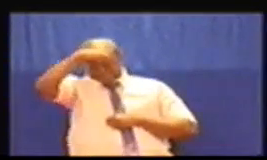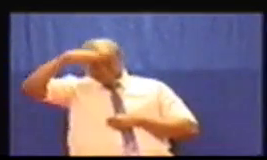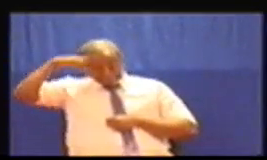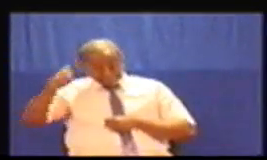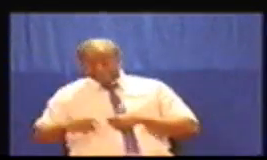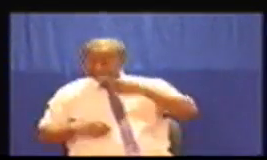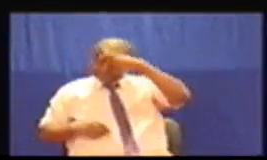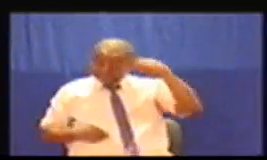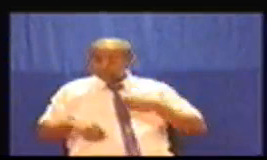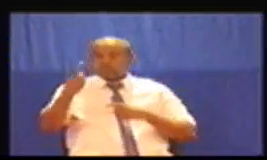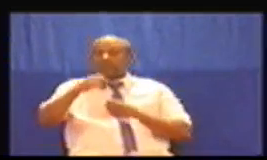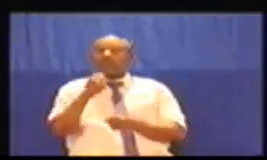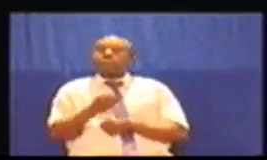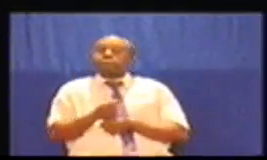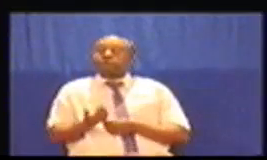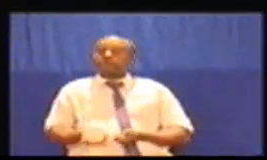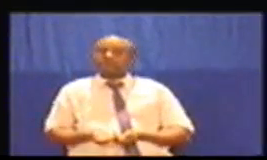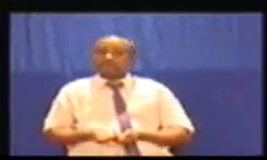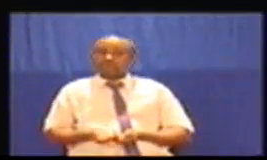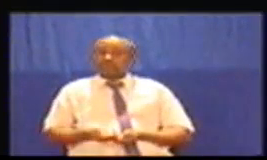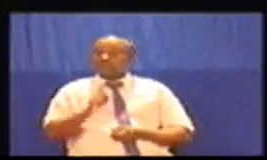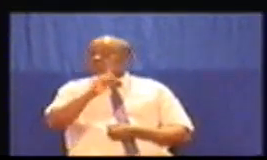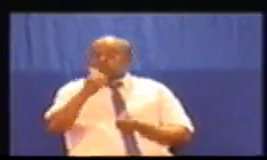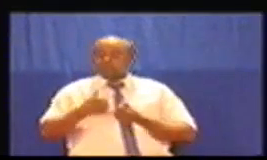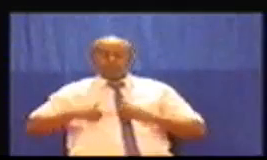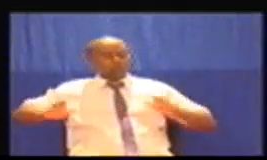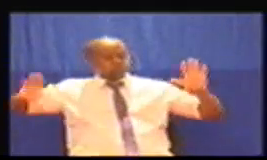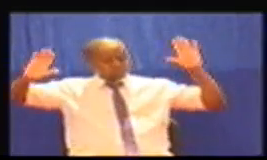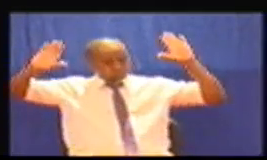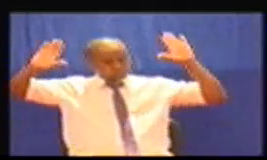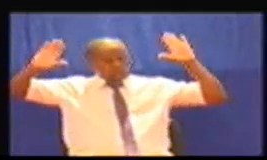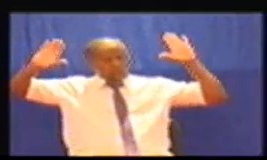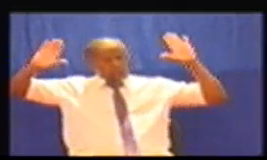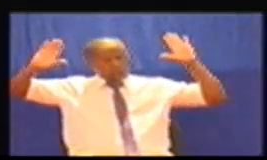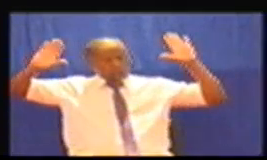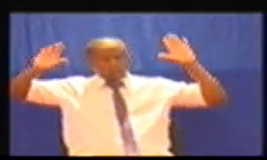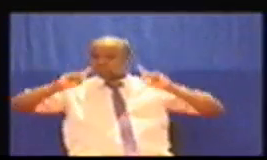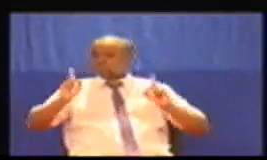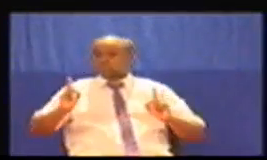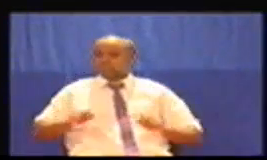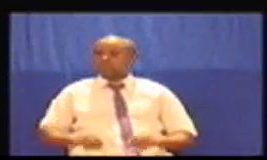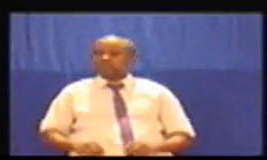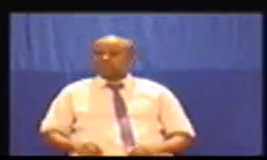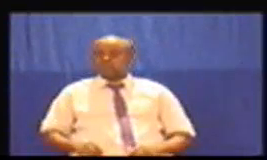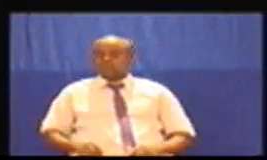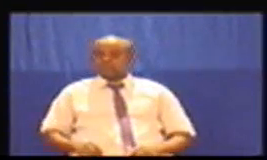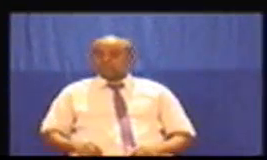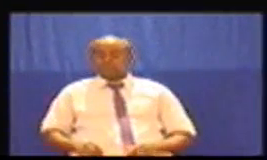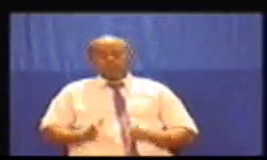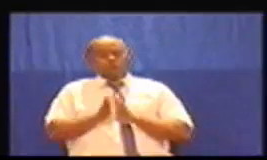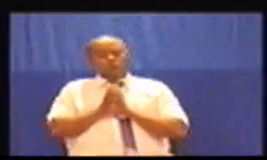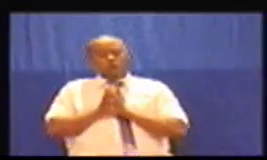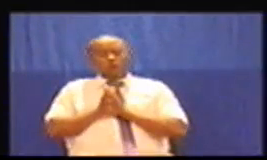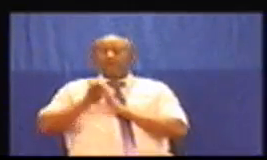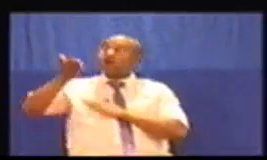letu. Tusinyooshe tu mikono tukabakia yala yala, hapana. Tumuombe Mwenyezi